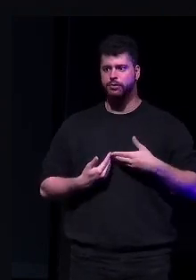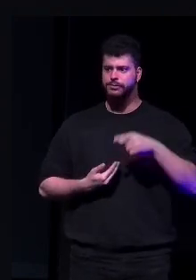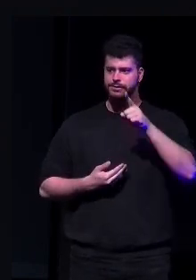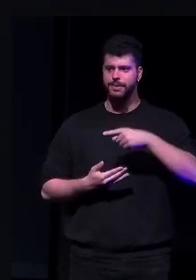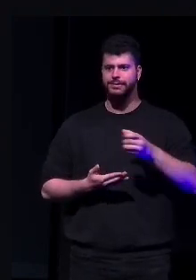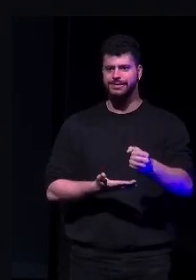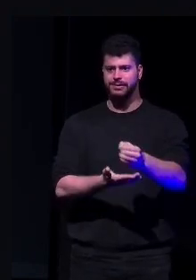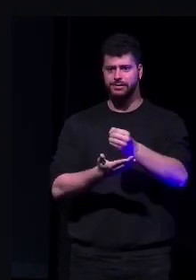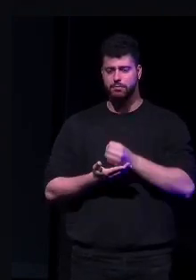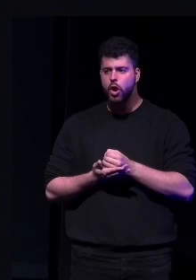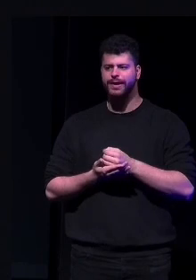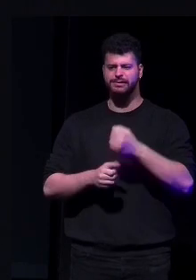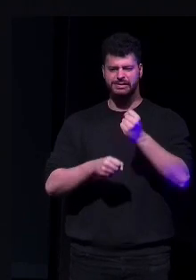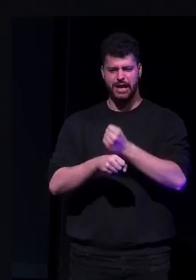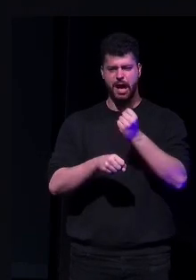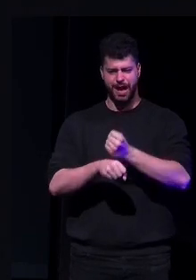del valor del treball dedicat.